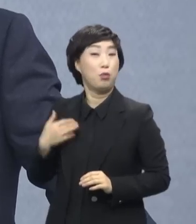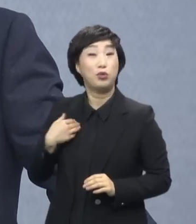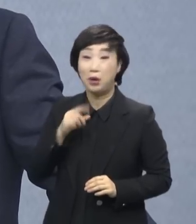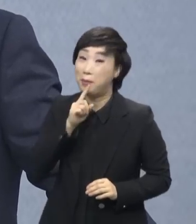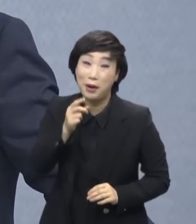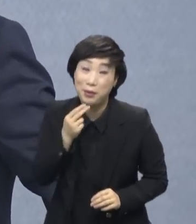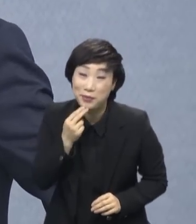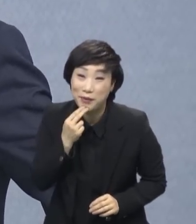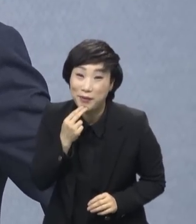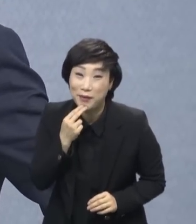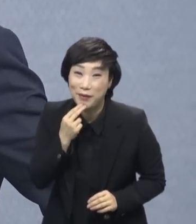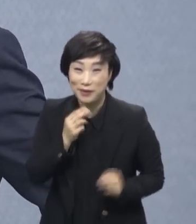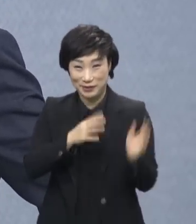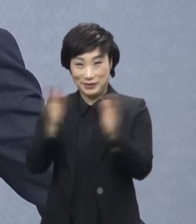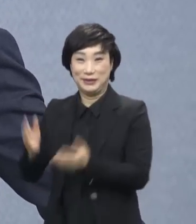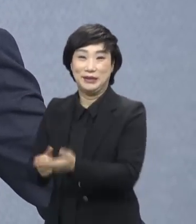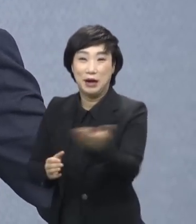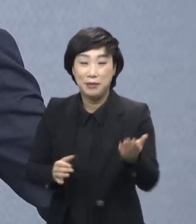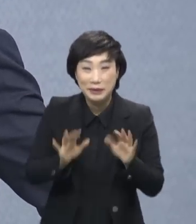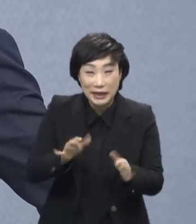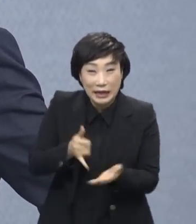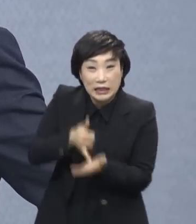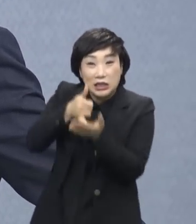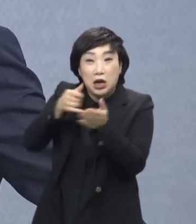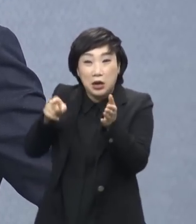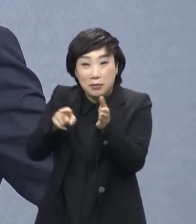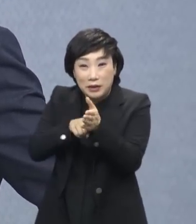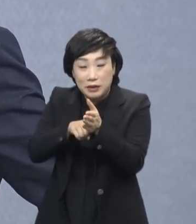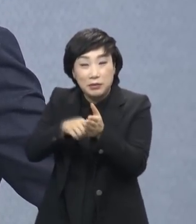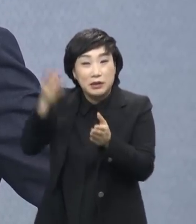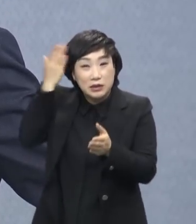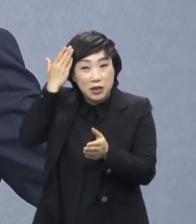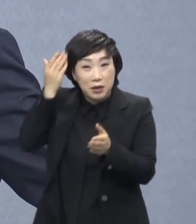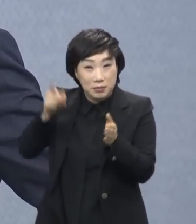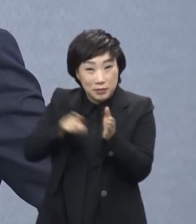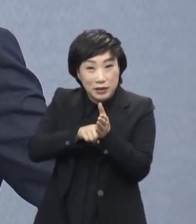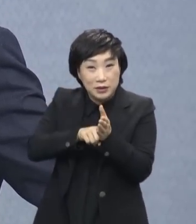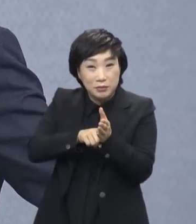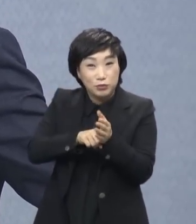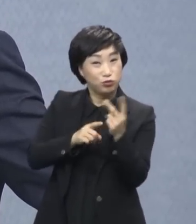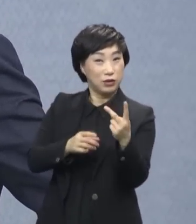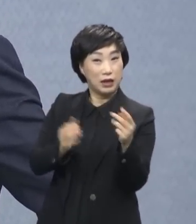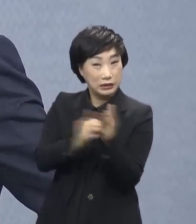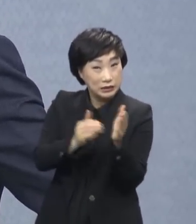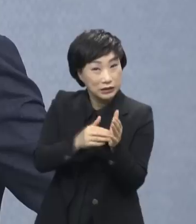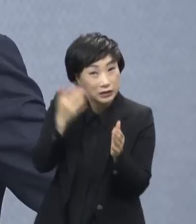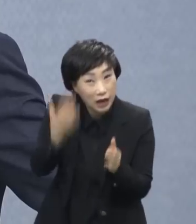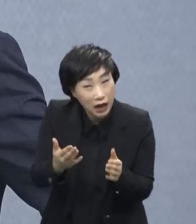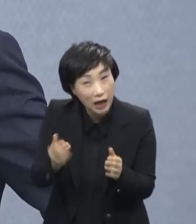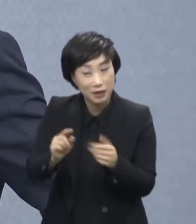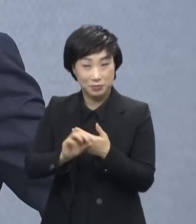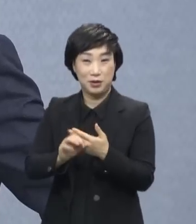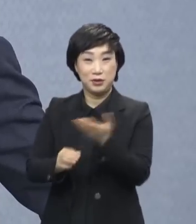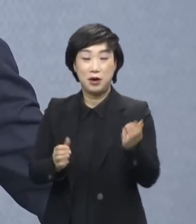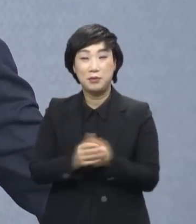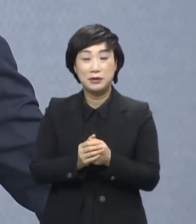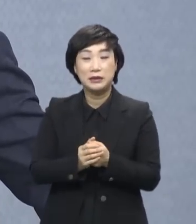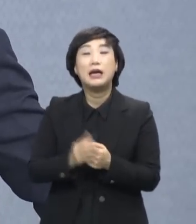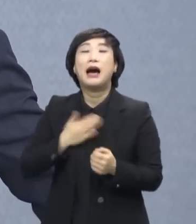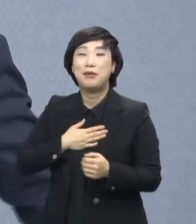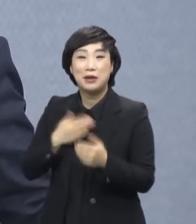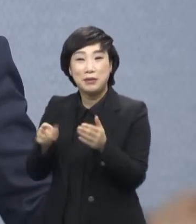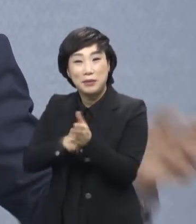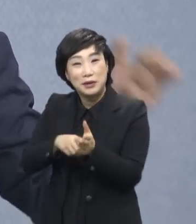그럼 여러분들은 인격적인 믿음에서 지성적인 믿음만 가져야 돼? 정적인 믿음도 가져야 돼?